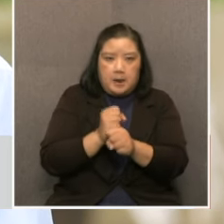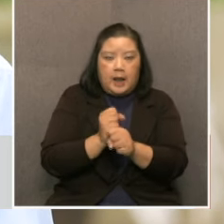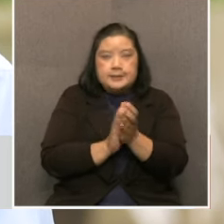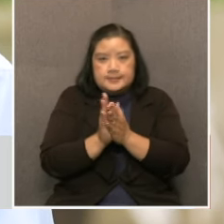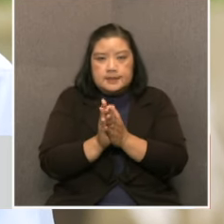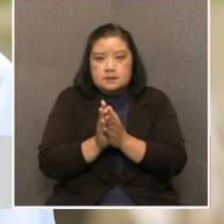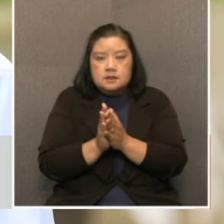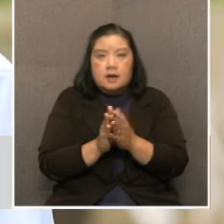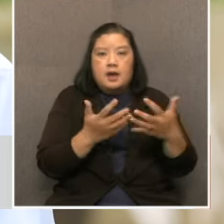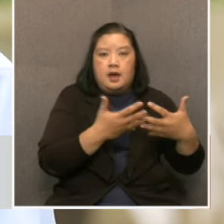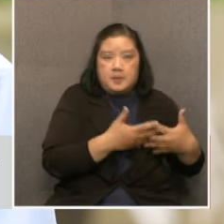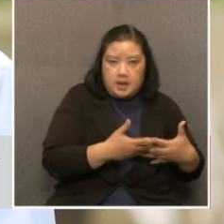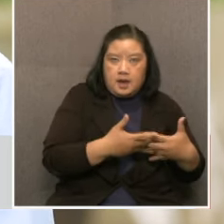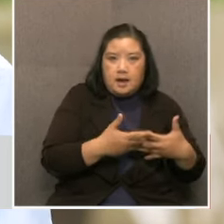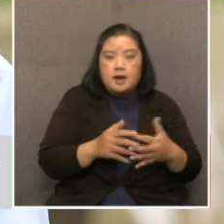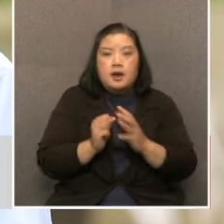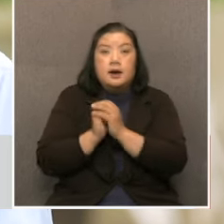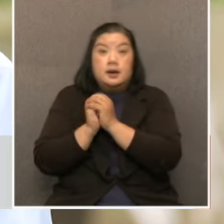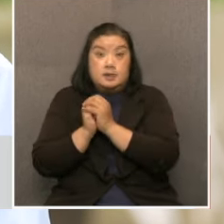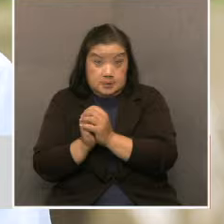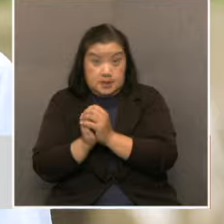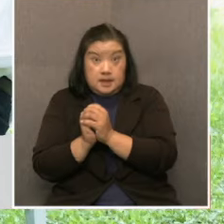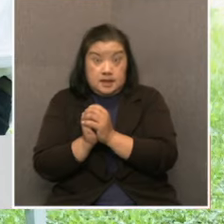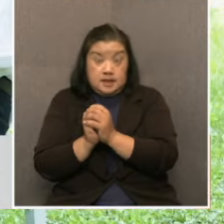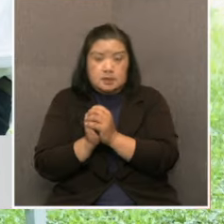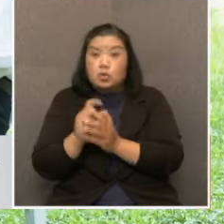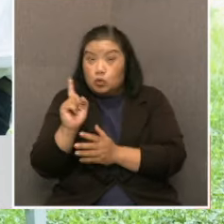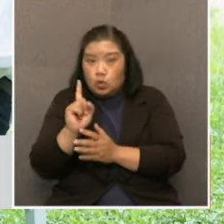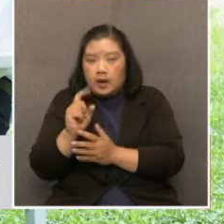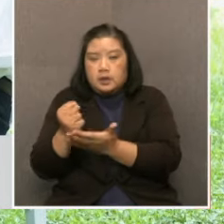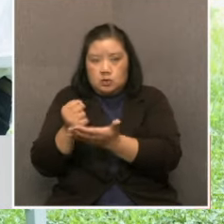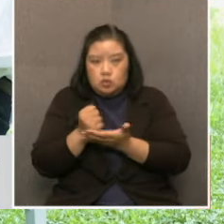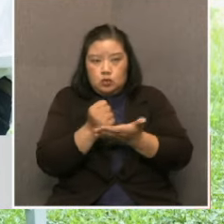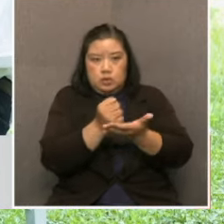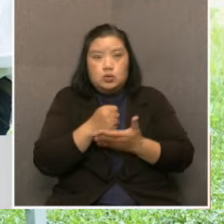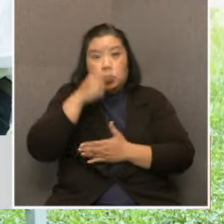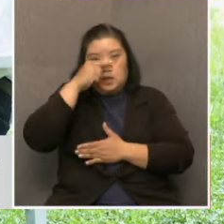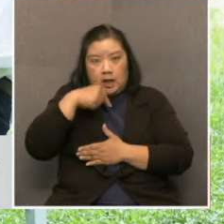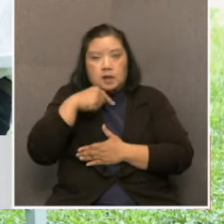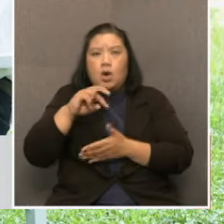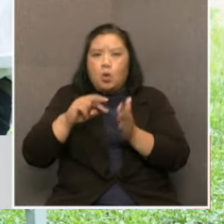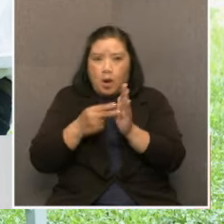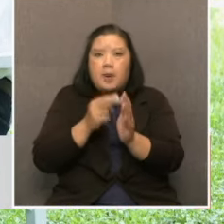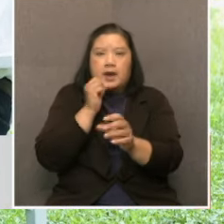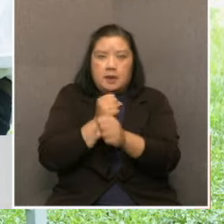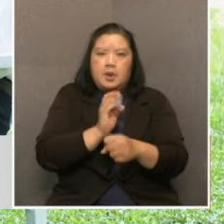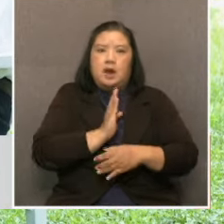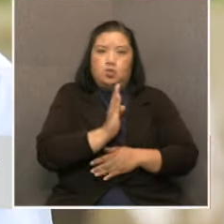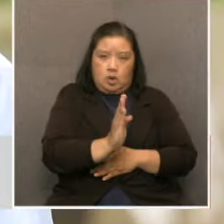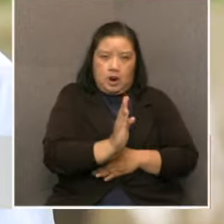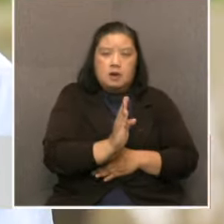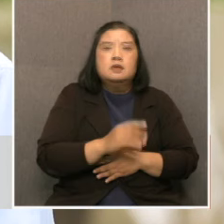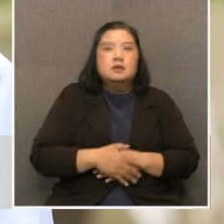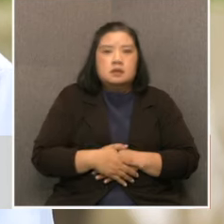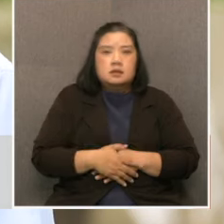นและทั้งสหรัฐเนี่ยสนใจเรามากกว่านี ้คือเป็นกลางแบบฉลาด ใช่ครับแล้วว่าบางคนเขาบอก